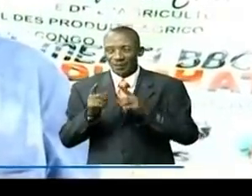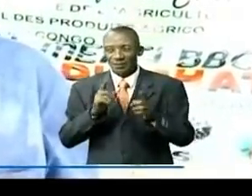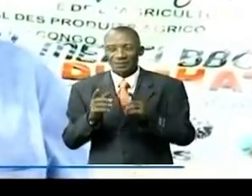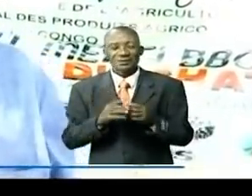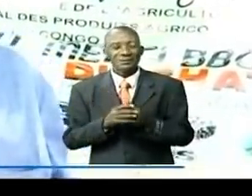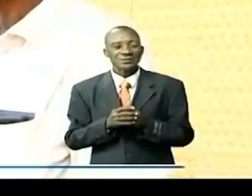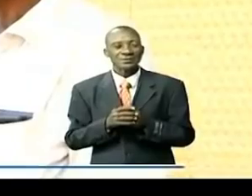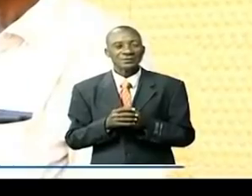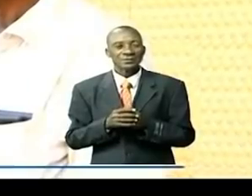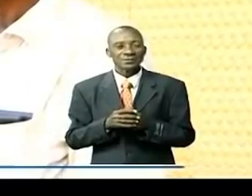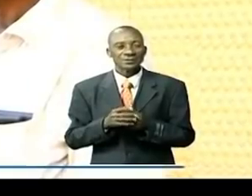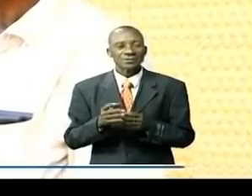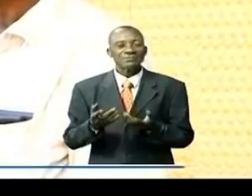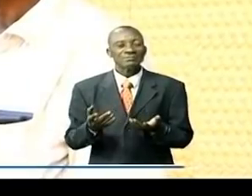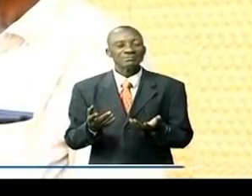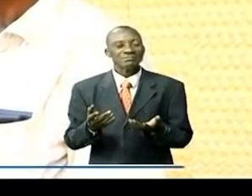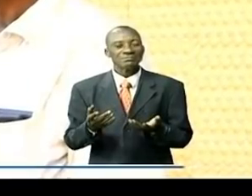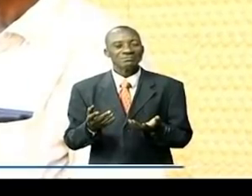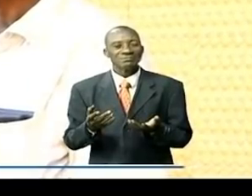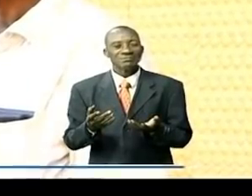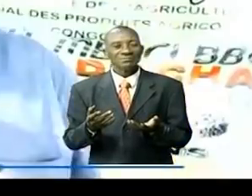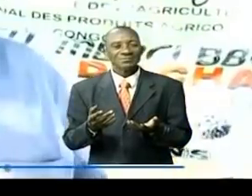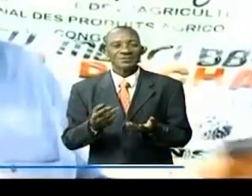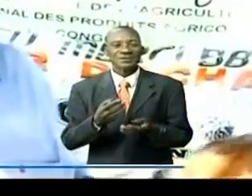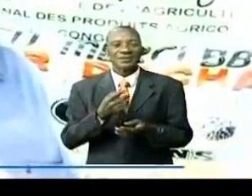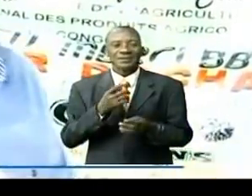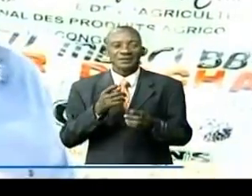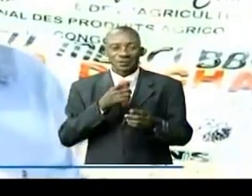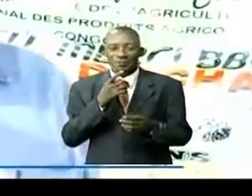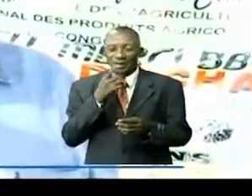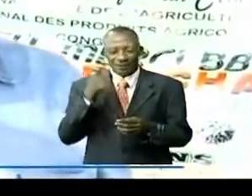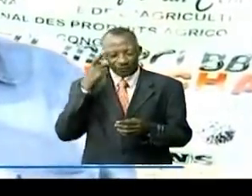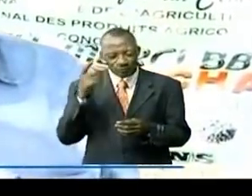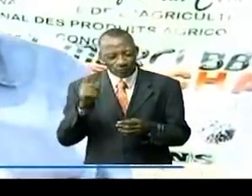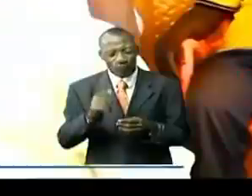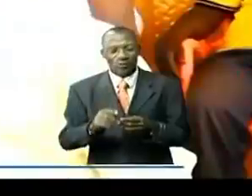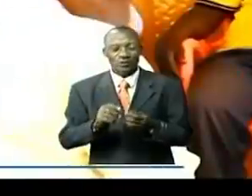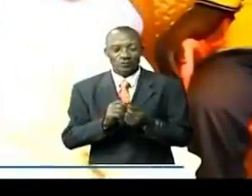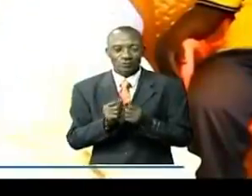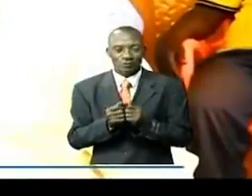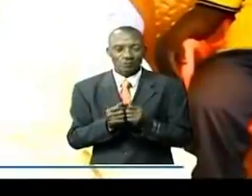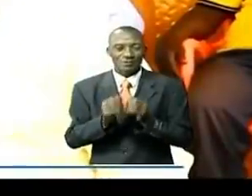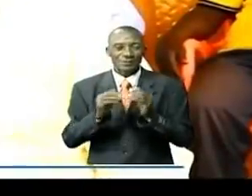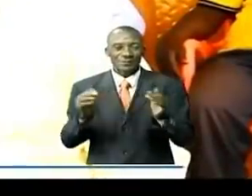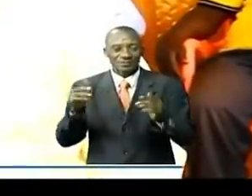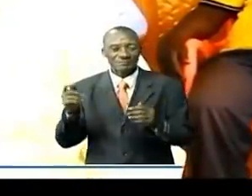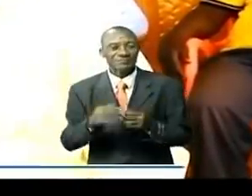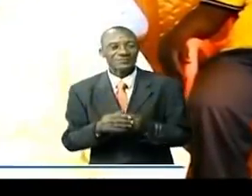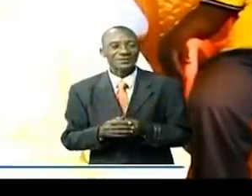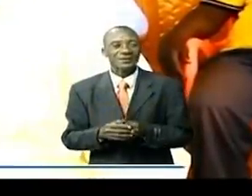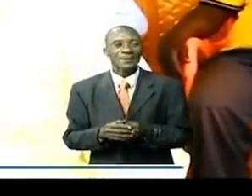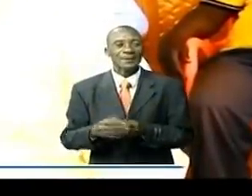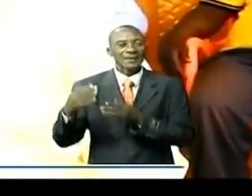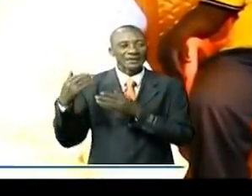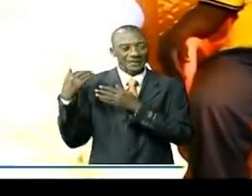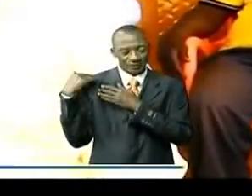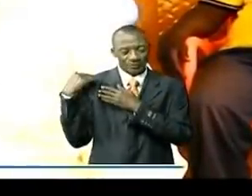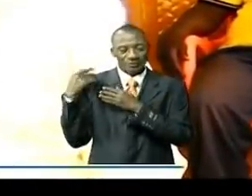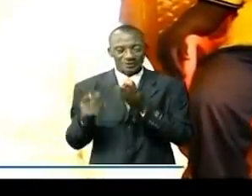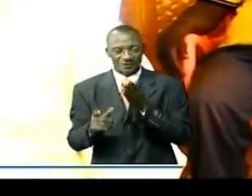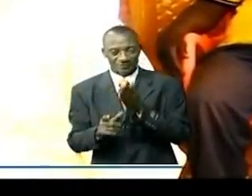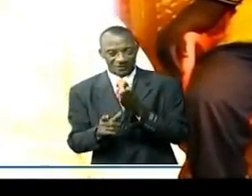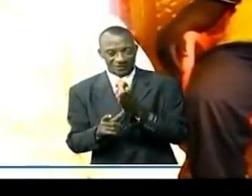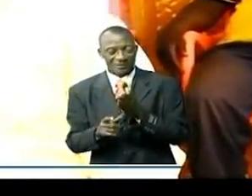sont maintenant sauvés des tracas serrés. Ils savent maintenant où s'orienter. Le directeur chef du secteur intérimaire de